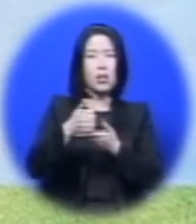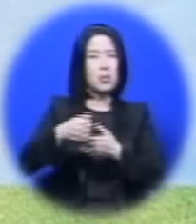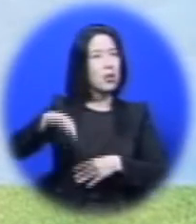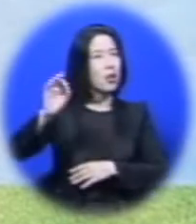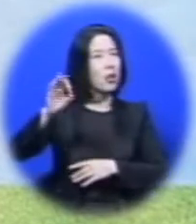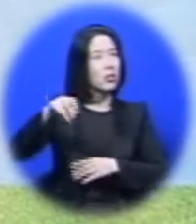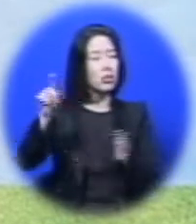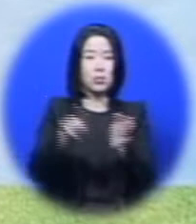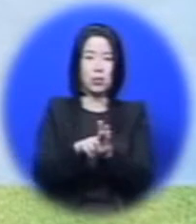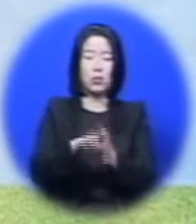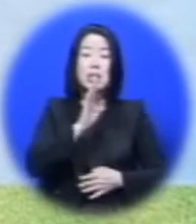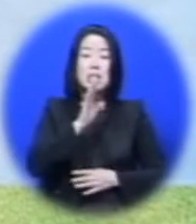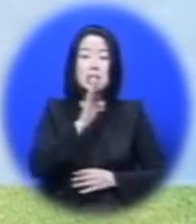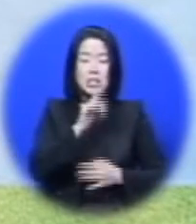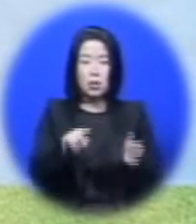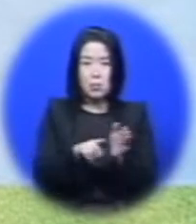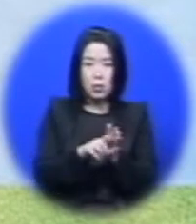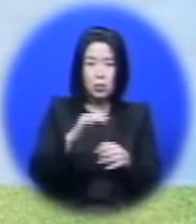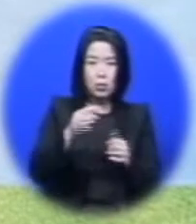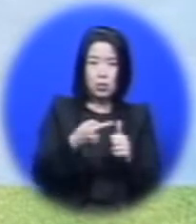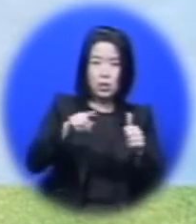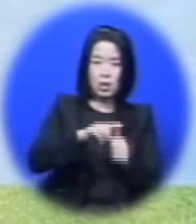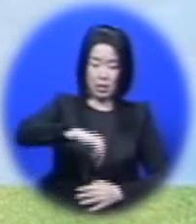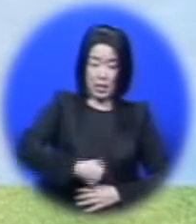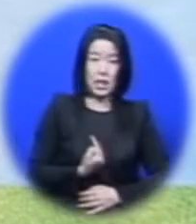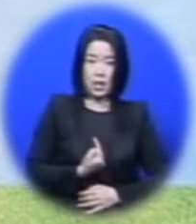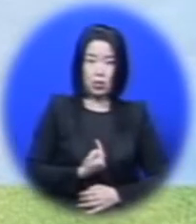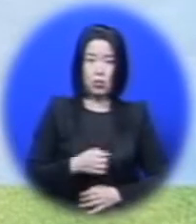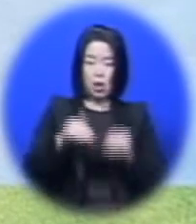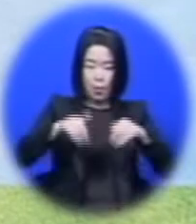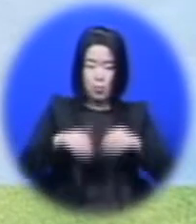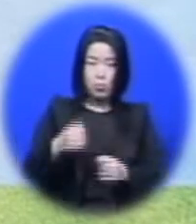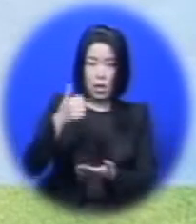믿고 실제로 믿고 의지하는 것은 자기 자신이고 부하